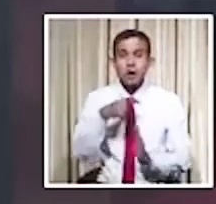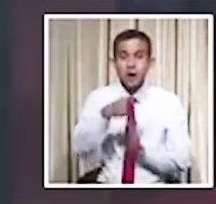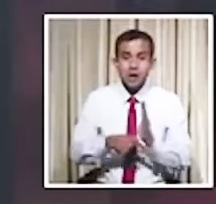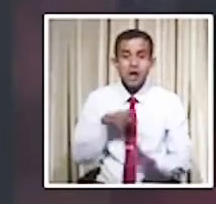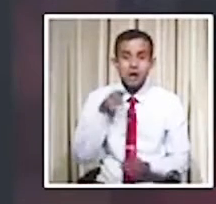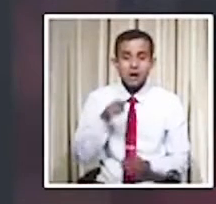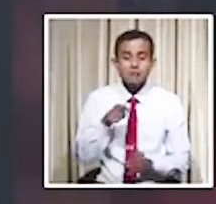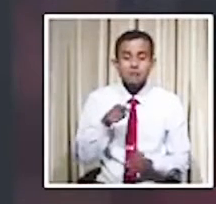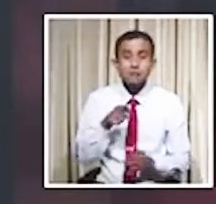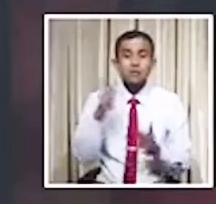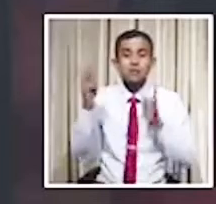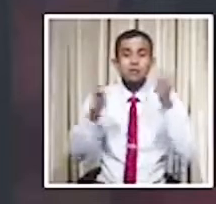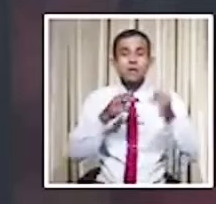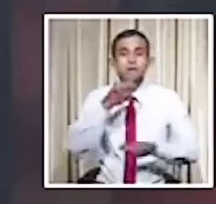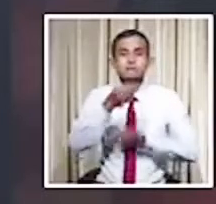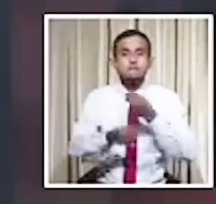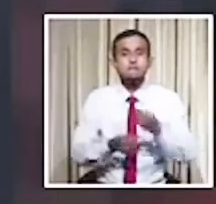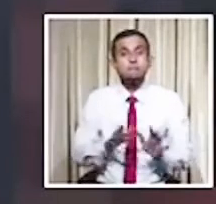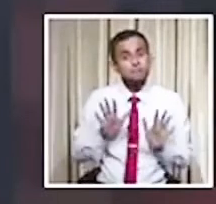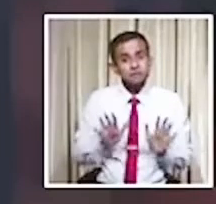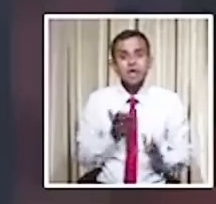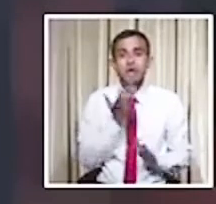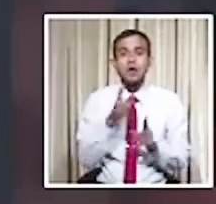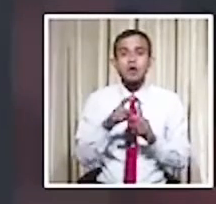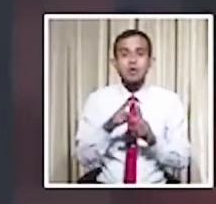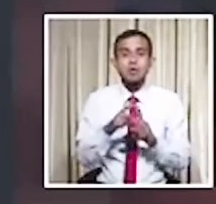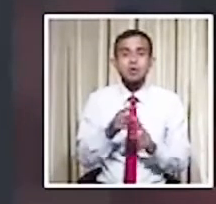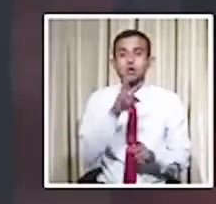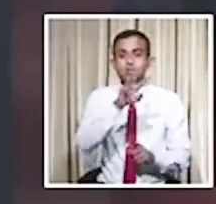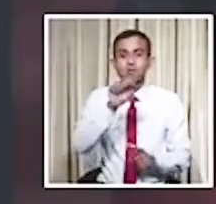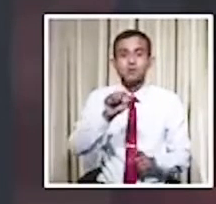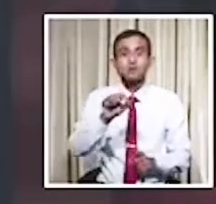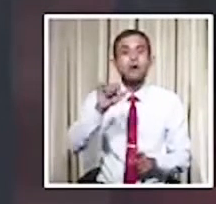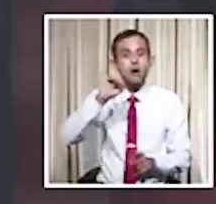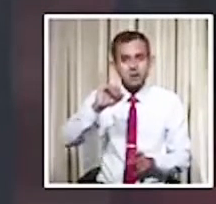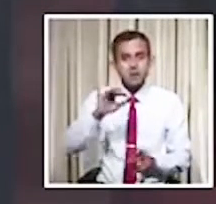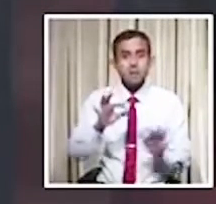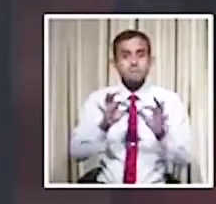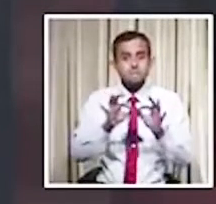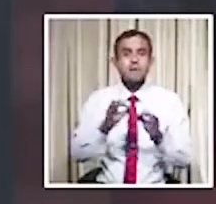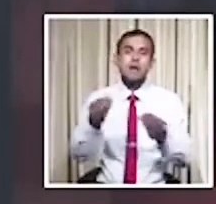வருவதை தடுக்க நேரிட்டால் நாட்டை கொண்டு நடத்த முடியாது என்பதை நாங்கள் தெளிவாக